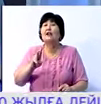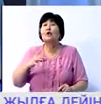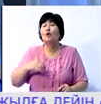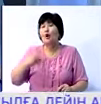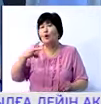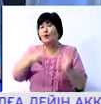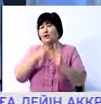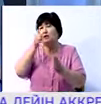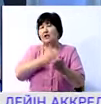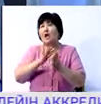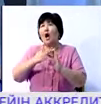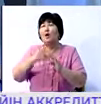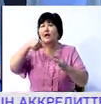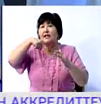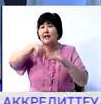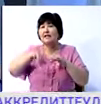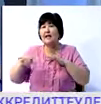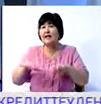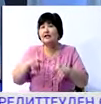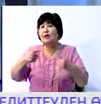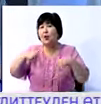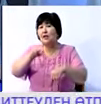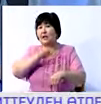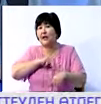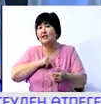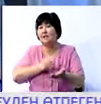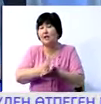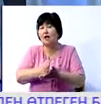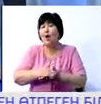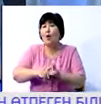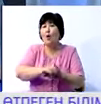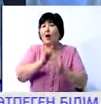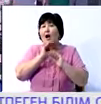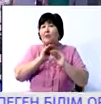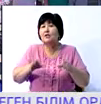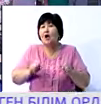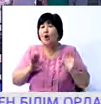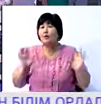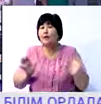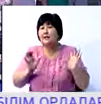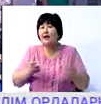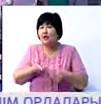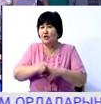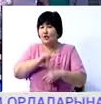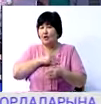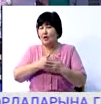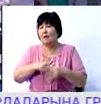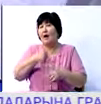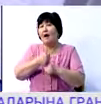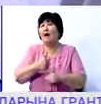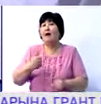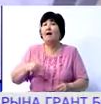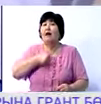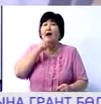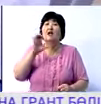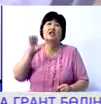жылдан астам уақыт аудандық ішкі істер органында қызмет етіп келеді. Қоғам тыныштығы мен қауіпсіздігін сақтауда еселі еңбегімен көзге түскен аға сержант